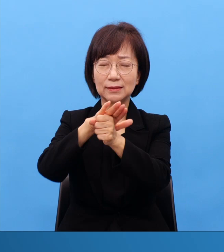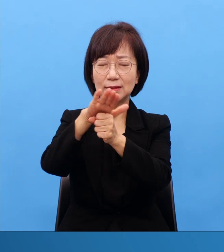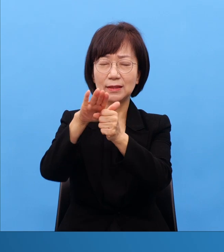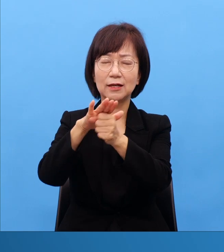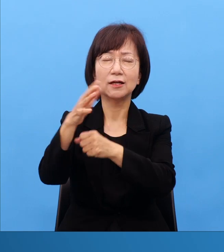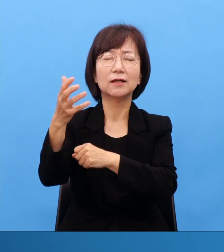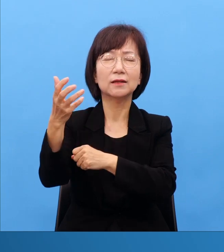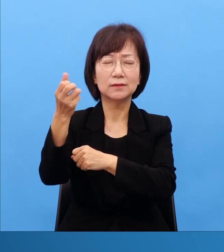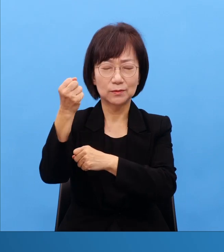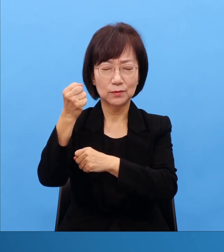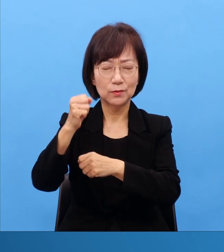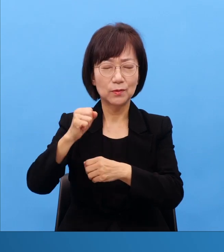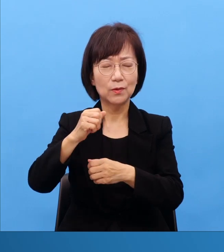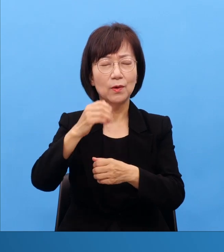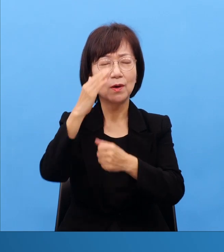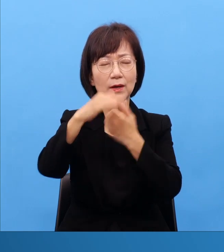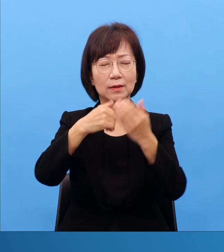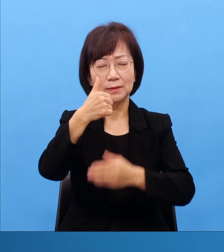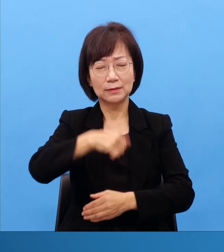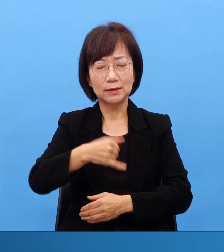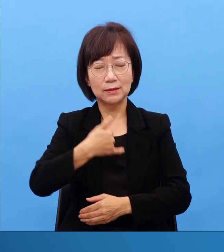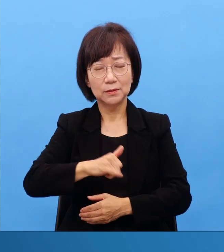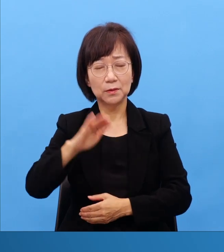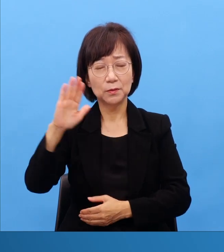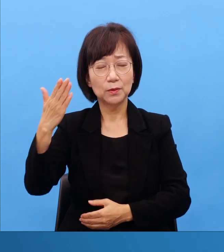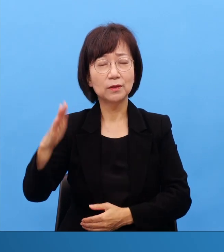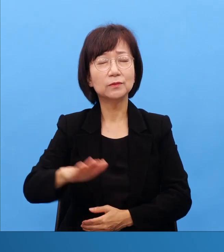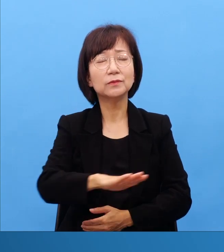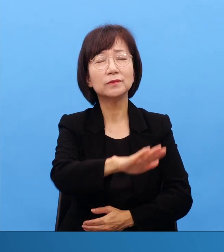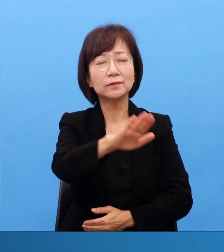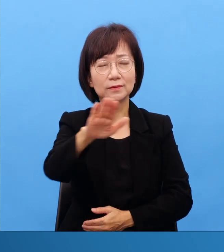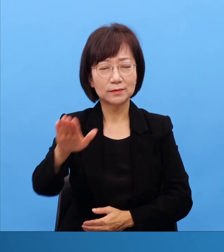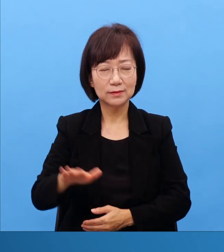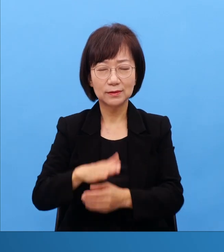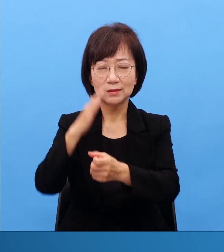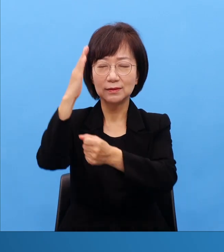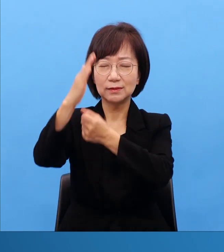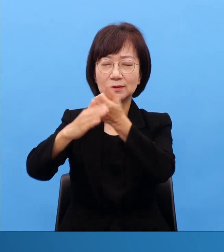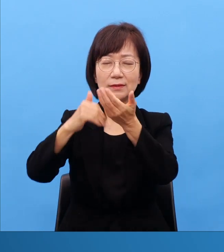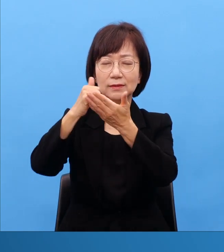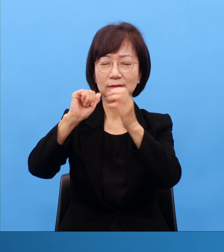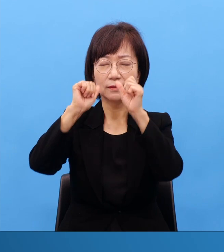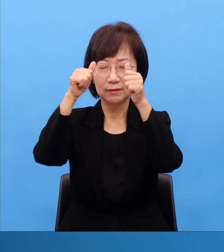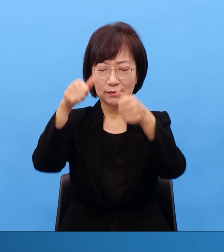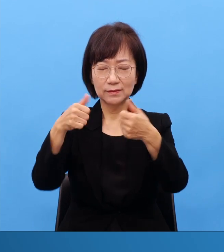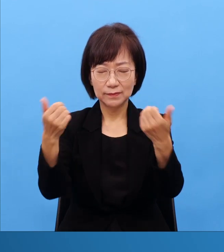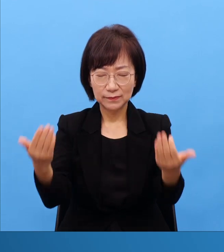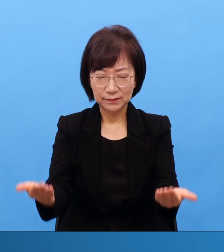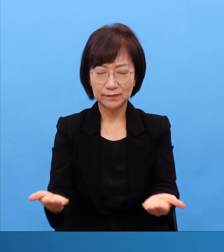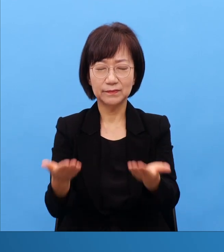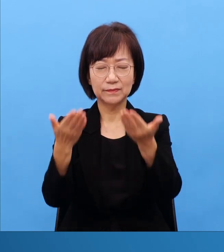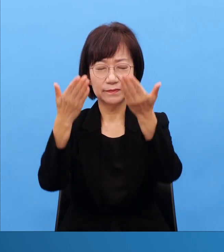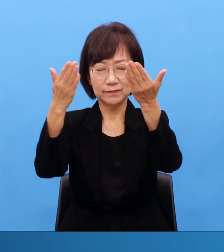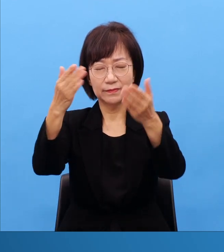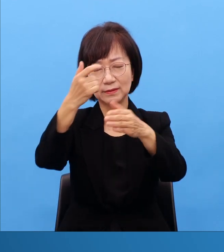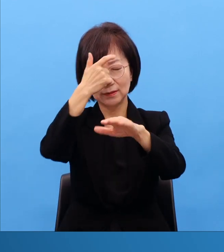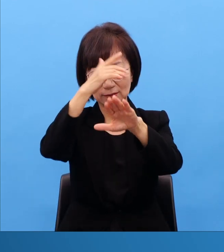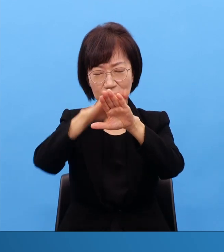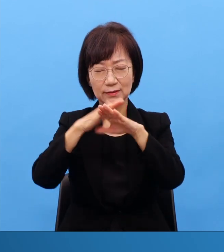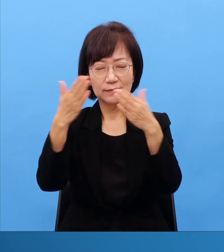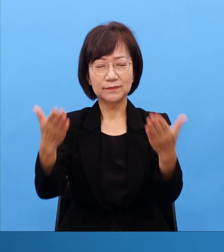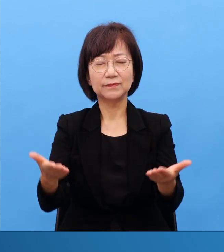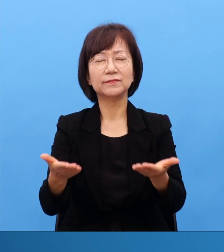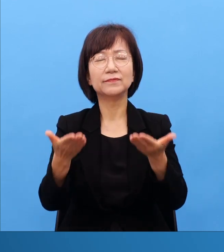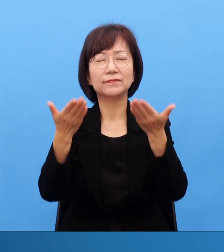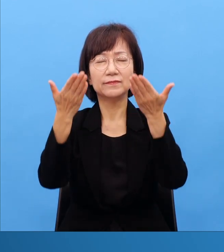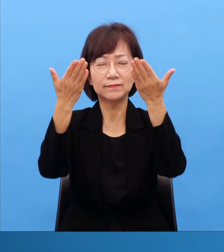자녀된 우리가 오늘 하나님을 경배하며 예배드릴 수 있도록 인도하신 것을 감사합니다. Father God, we thank you so much because all of us who have been